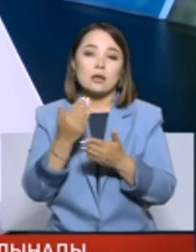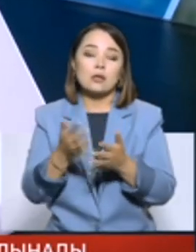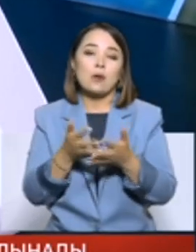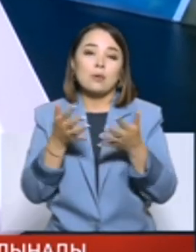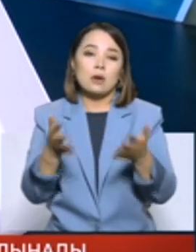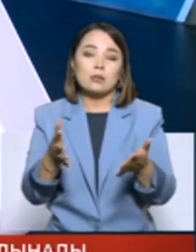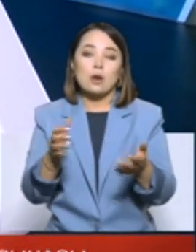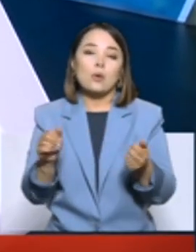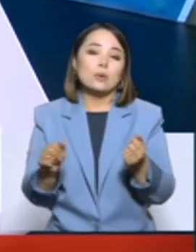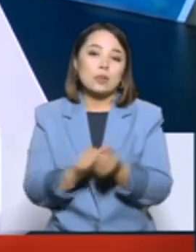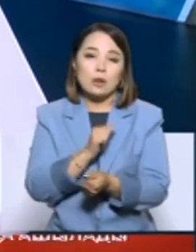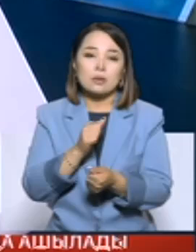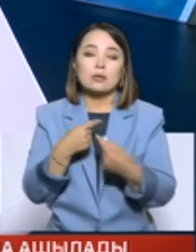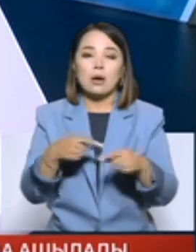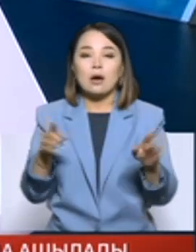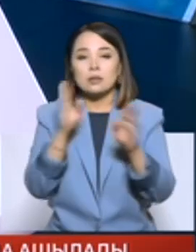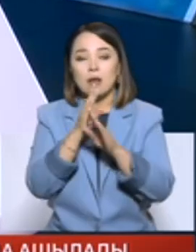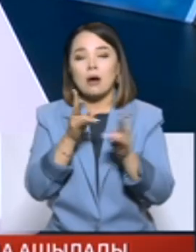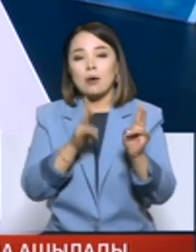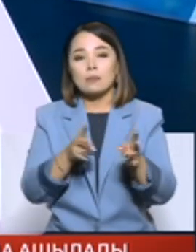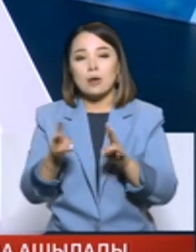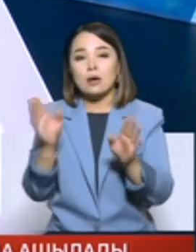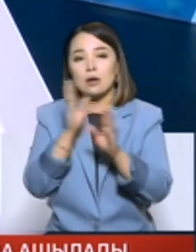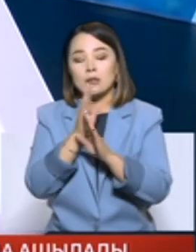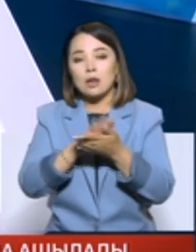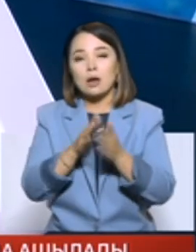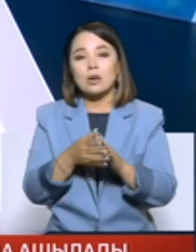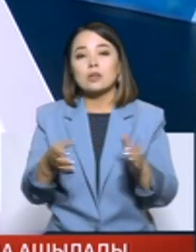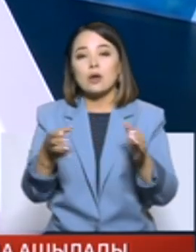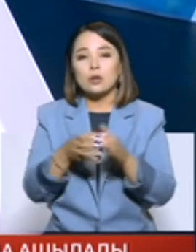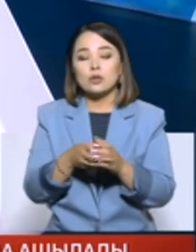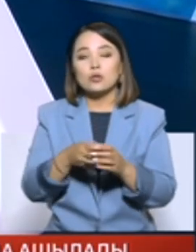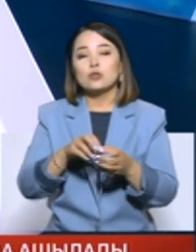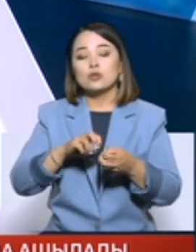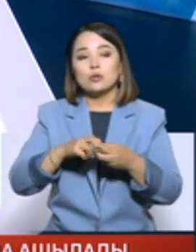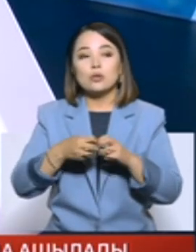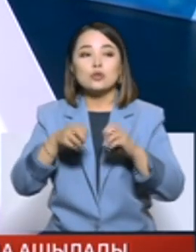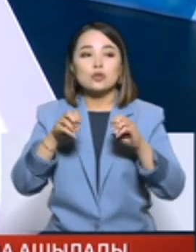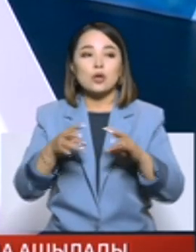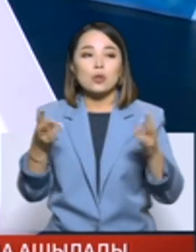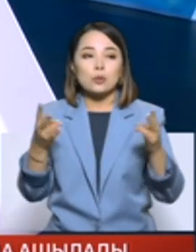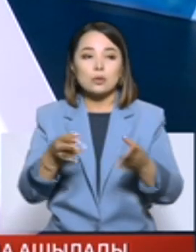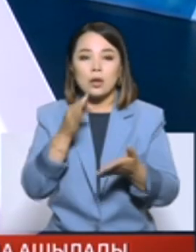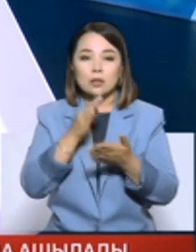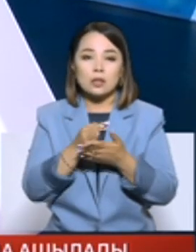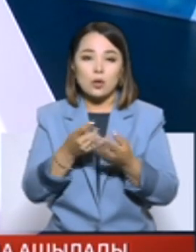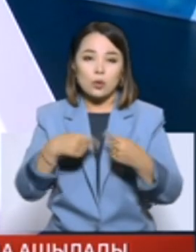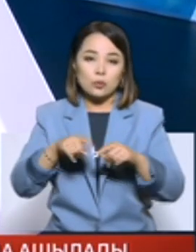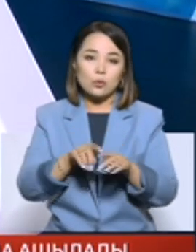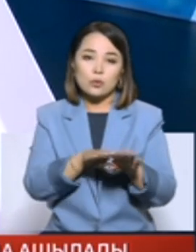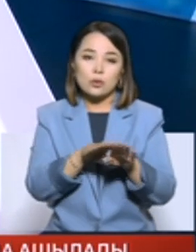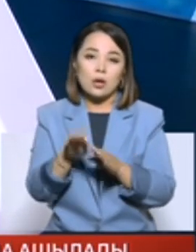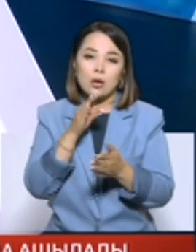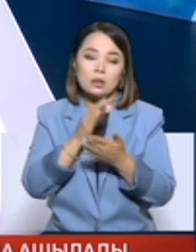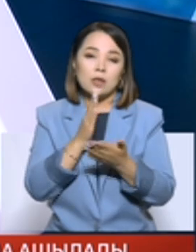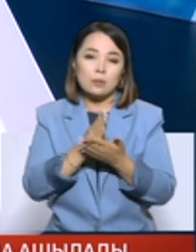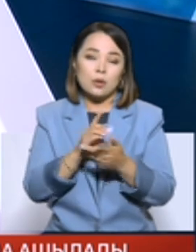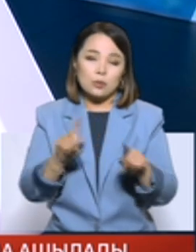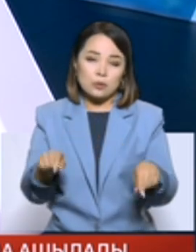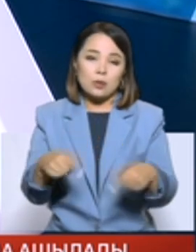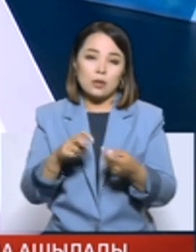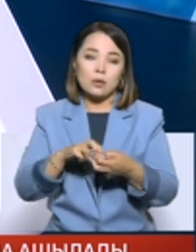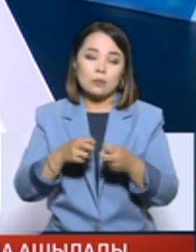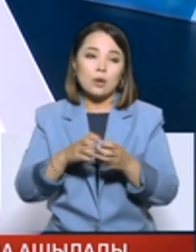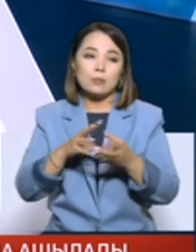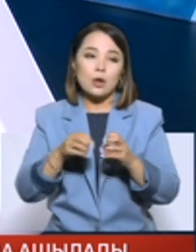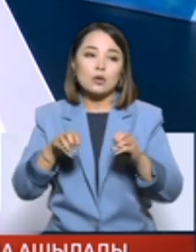алған қуаңшылық, басқа да табиғат апаттар мен экологиялық ахуалды шешу үшін ұйым аясында ортақ күш-жігерді ұйымдастыру. Осы мақсатта